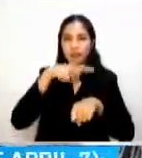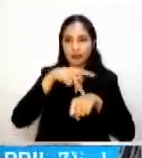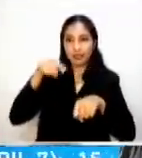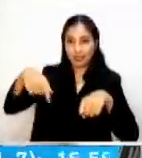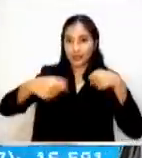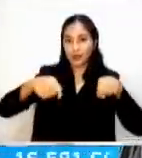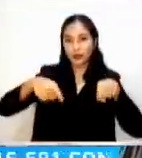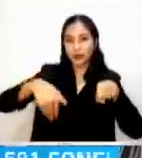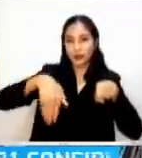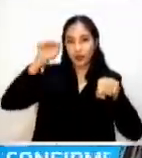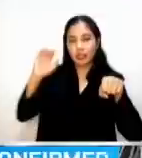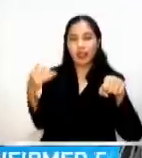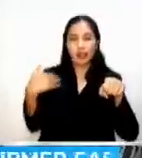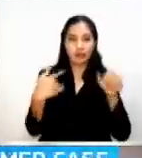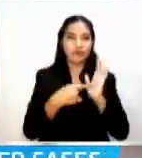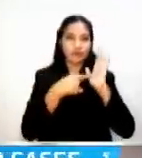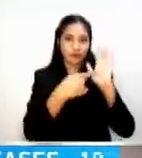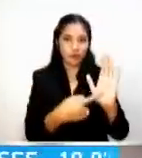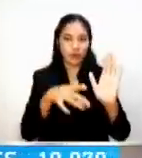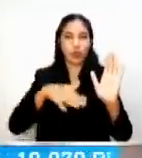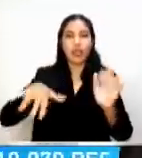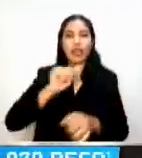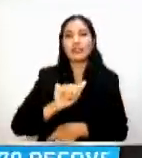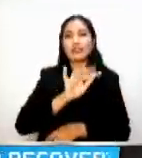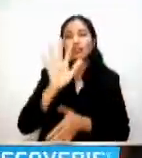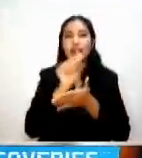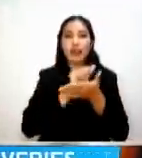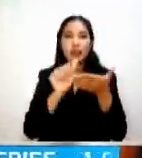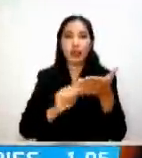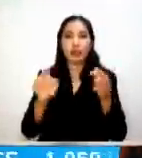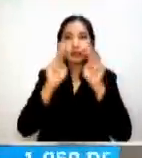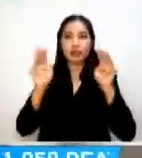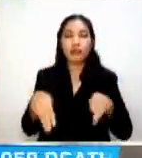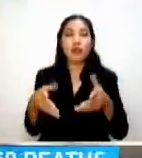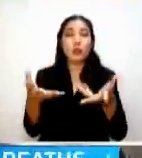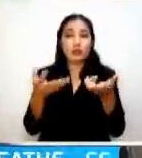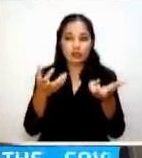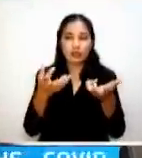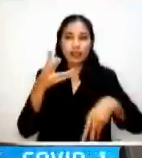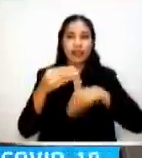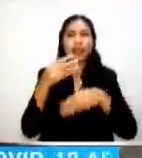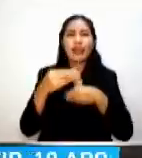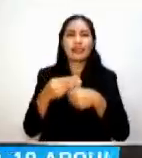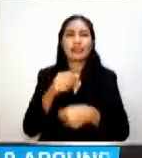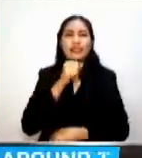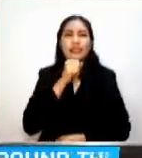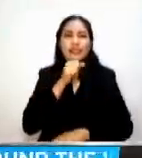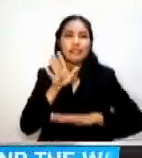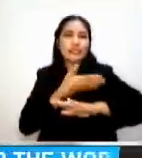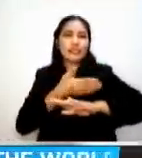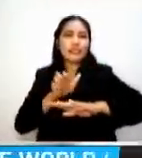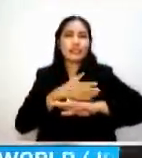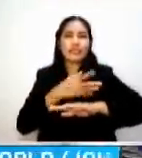pagbibida ng tricycle sa Asian Art Museum, plano rin daw nila itong lagyan ng karaoke at isama sa mga pagtitipon ng